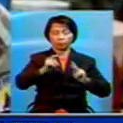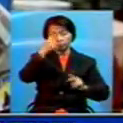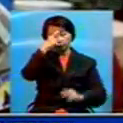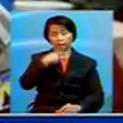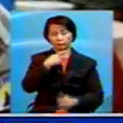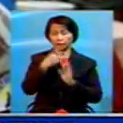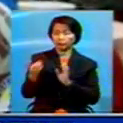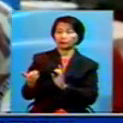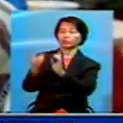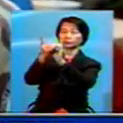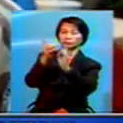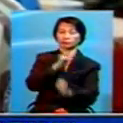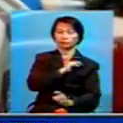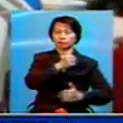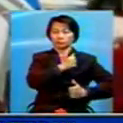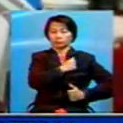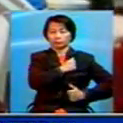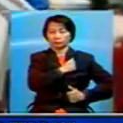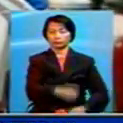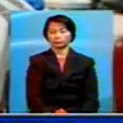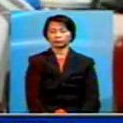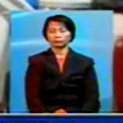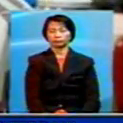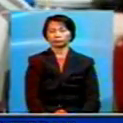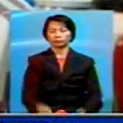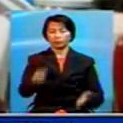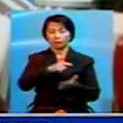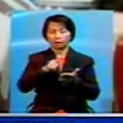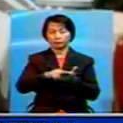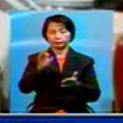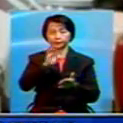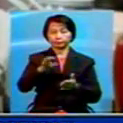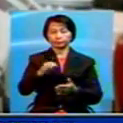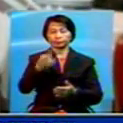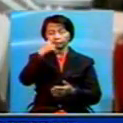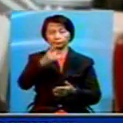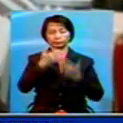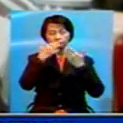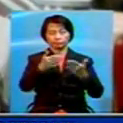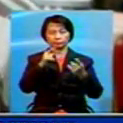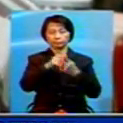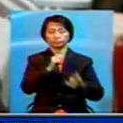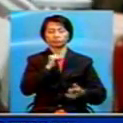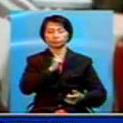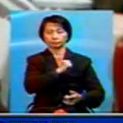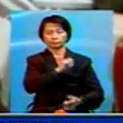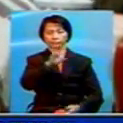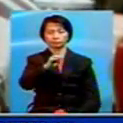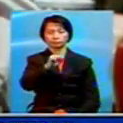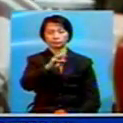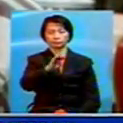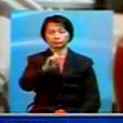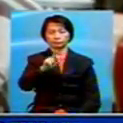berjumpaat kepada Menteri Pertahanan ianya adalah seb sebagai satu Semangatlah untuk kepada anggota-anggota malbat er